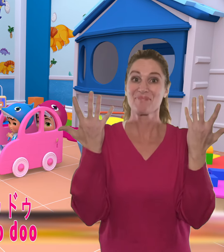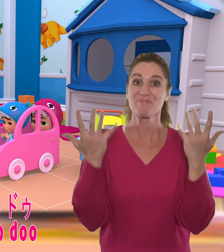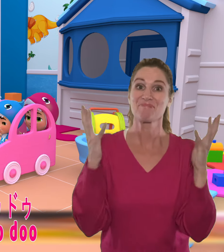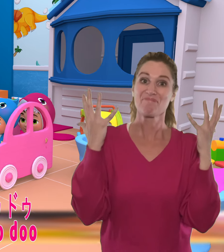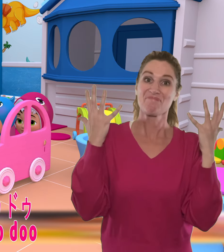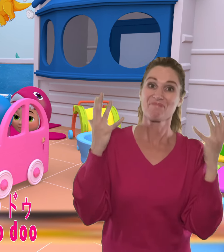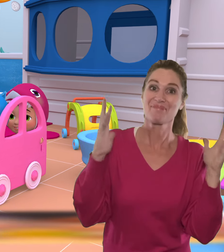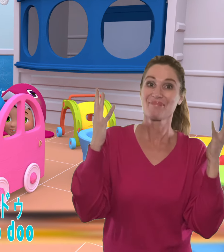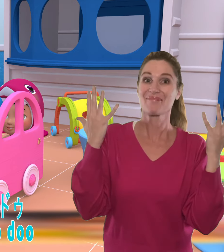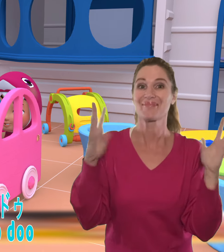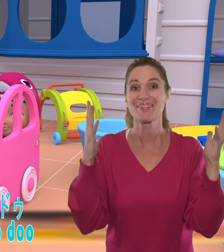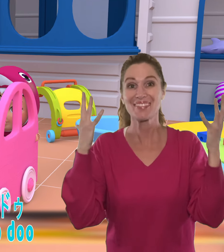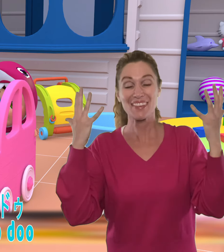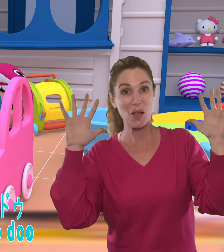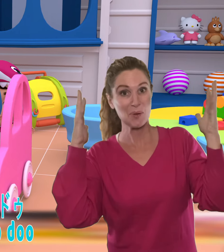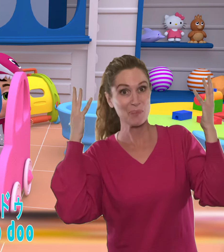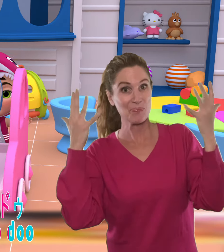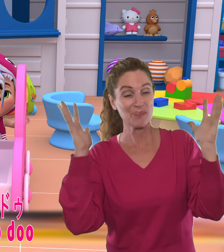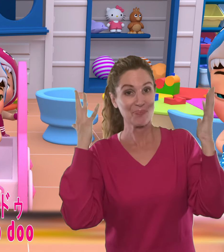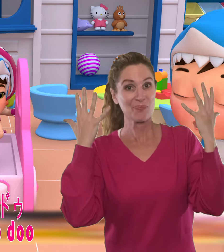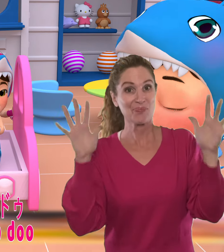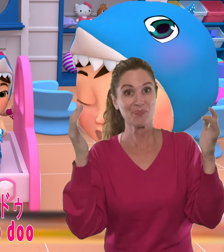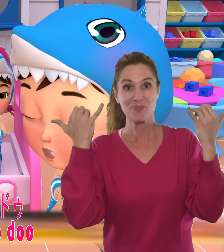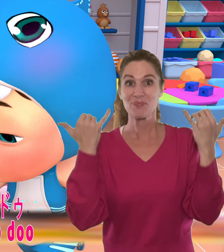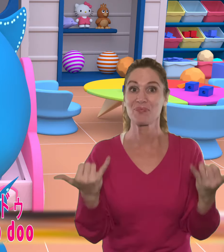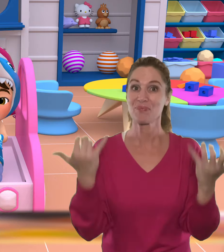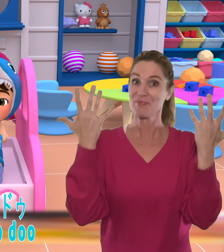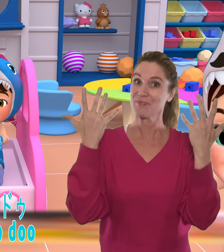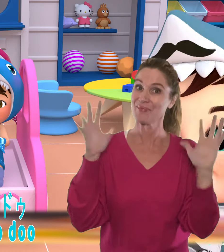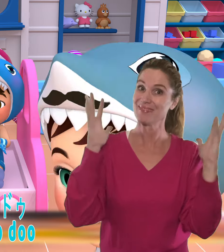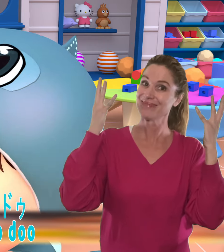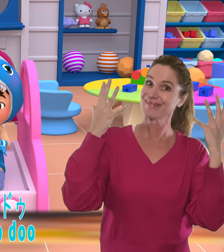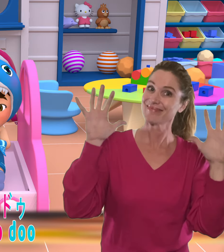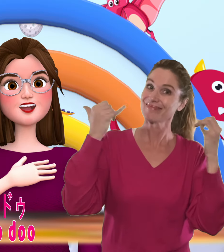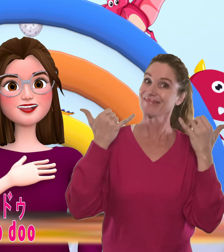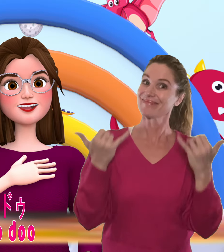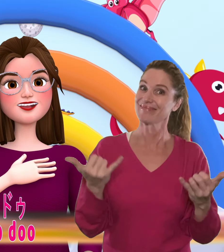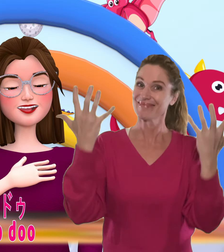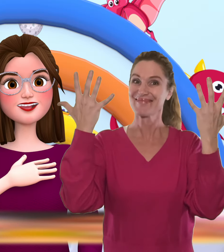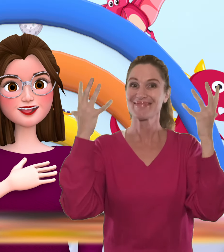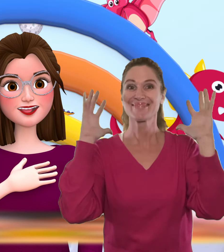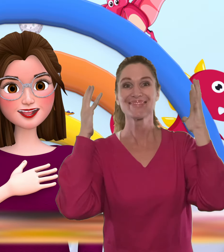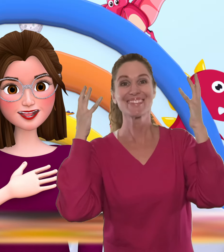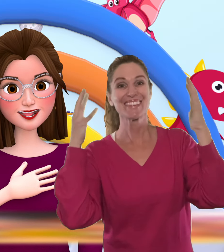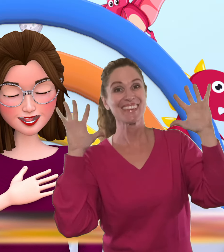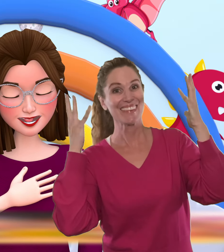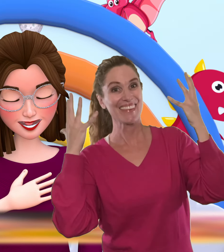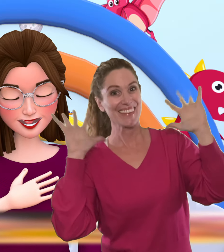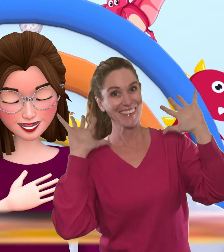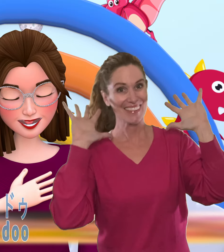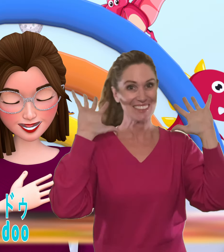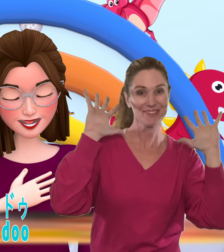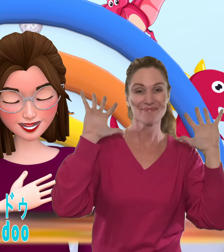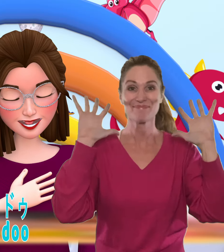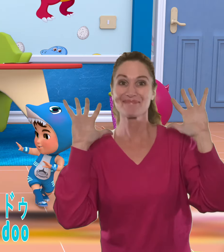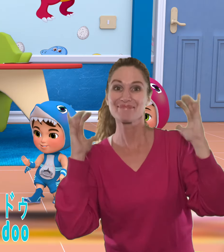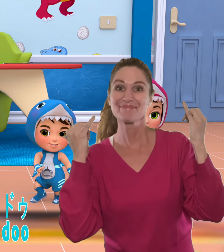嬉しい楽しい踊ろ終わり